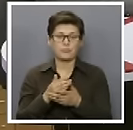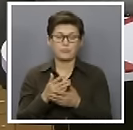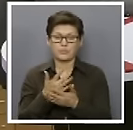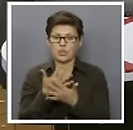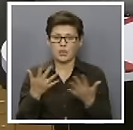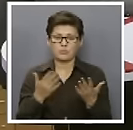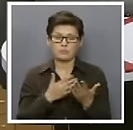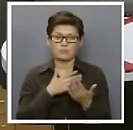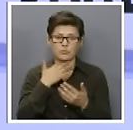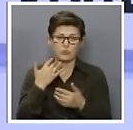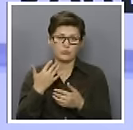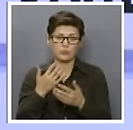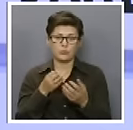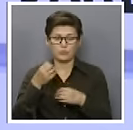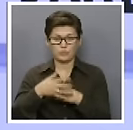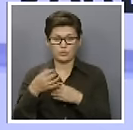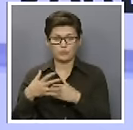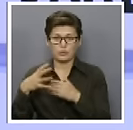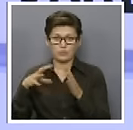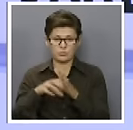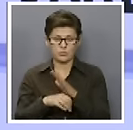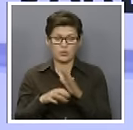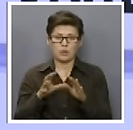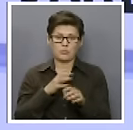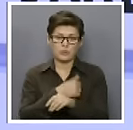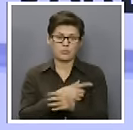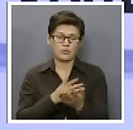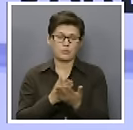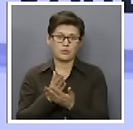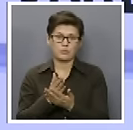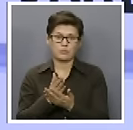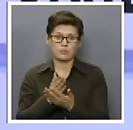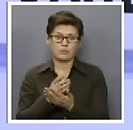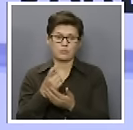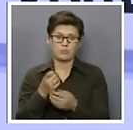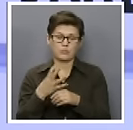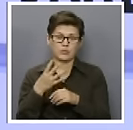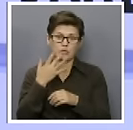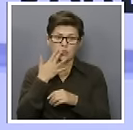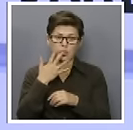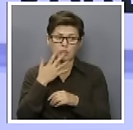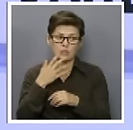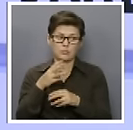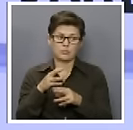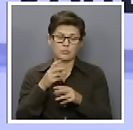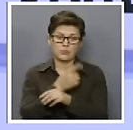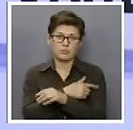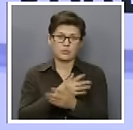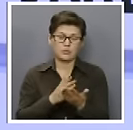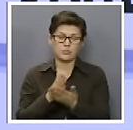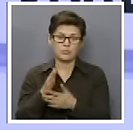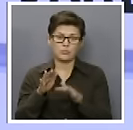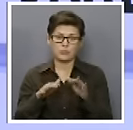әртүрлі басқа көптеген оталардың ішінде және медициналық қызметтің түрінде біразы шетелдік медициналық қызметтің